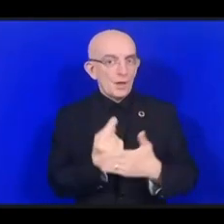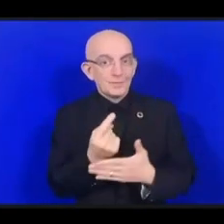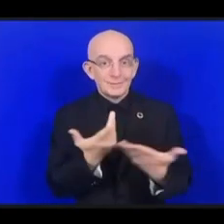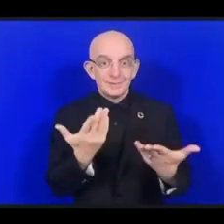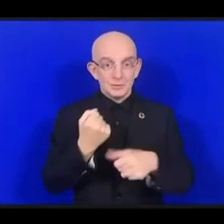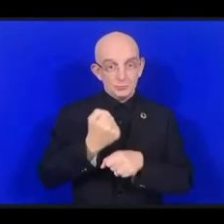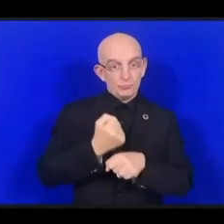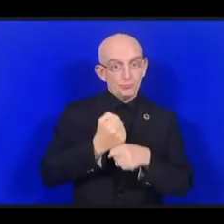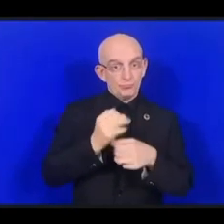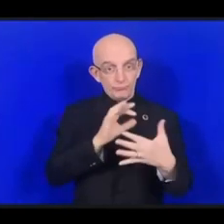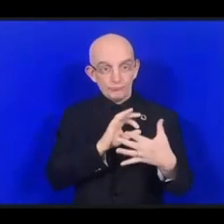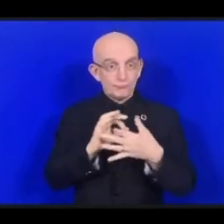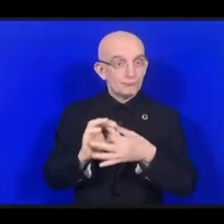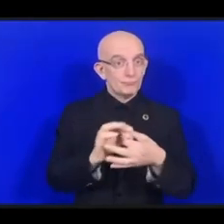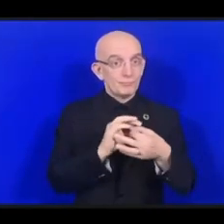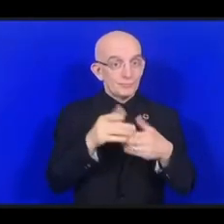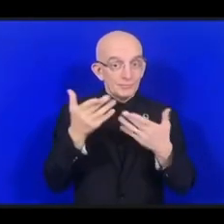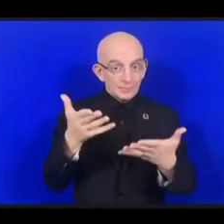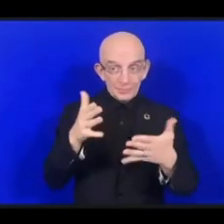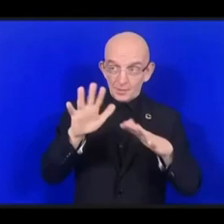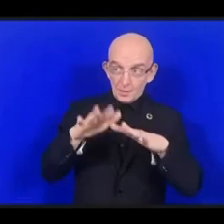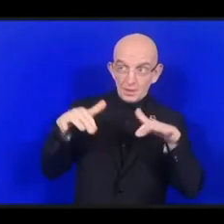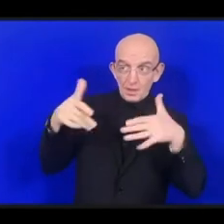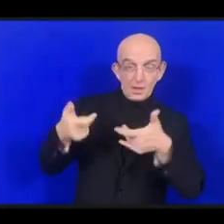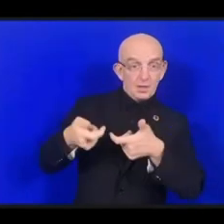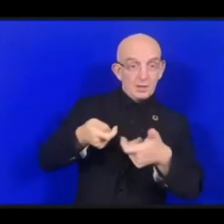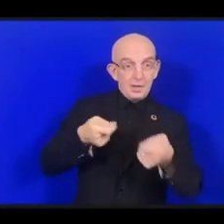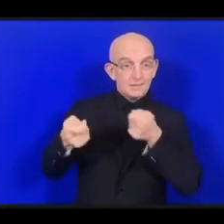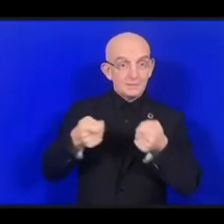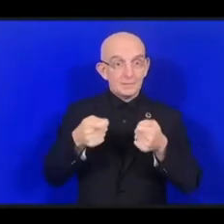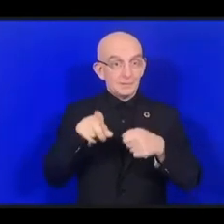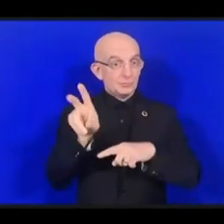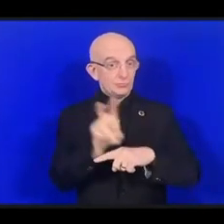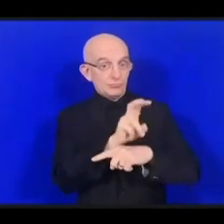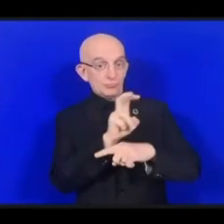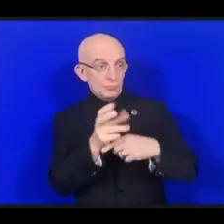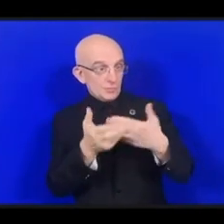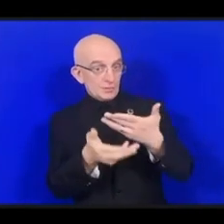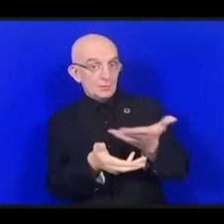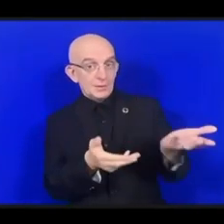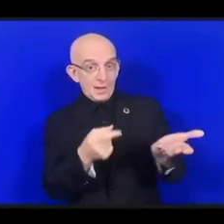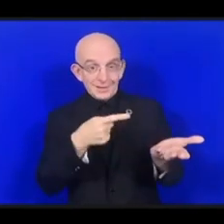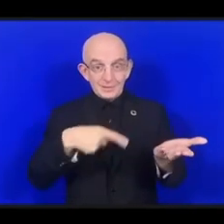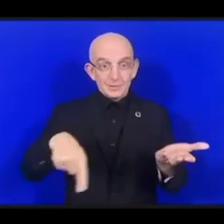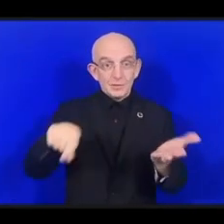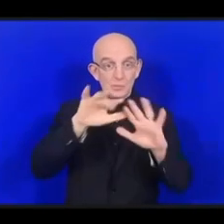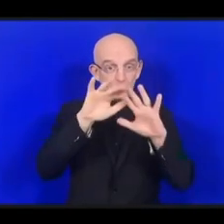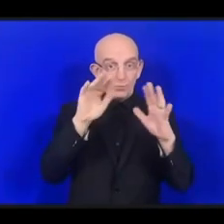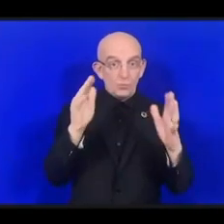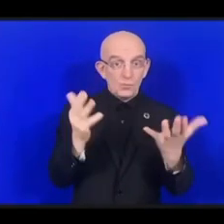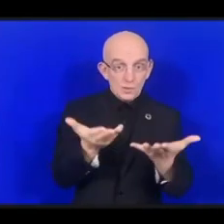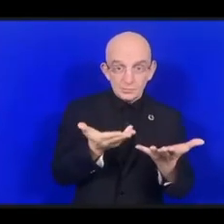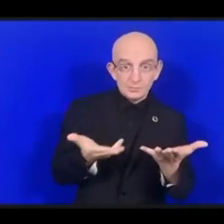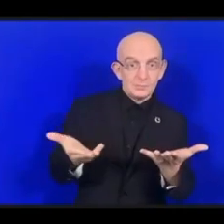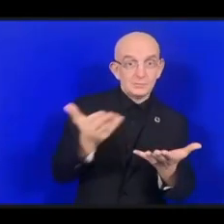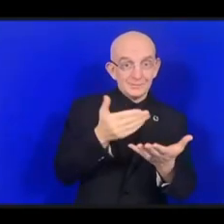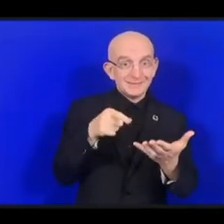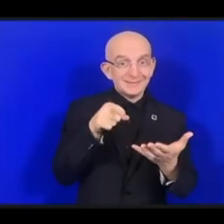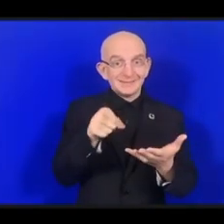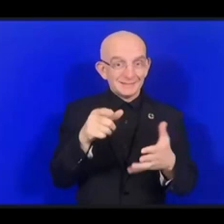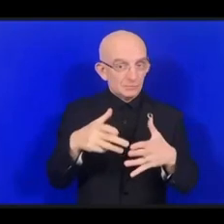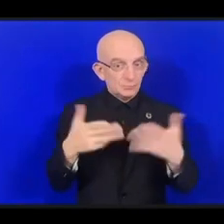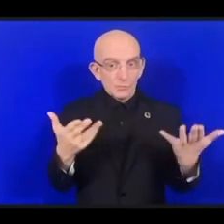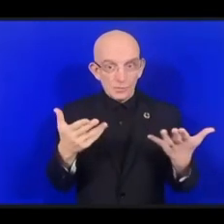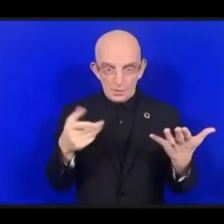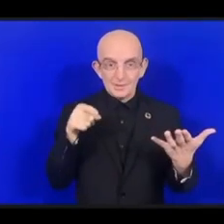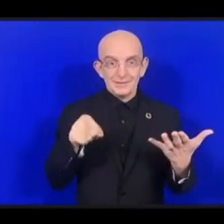régulateurs et les différentes entreprises et organisations pour permettre cette